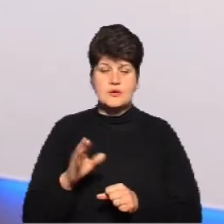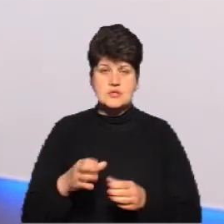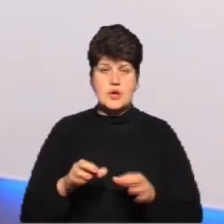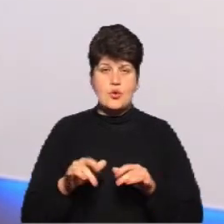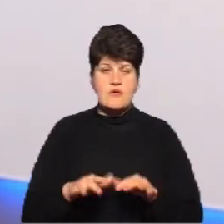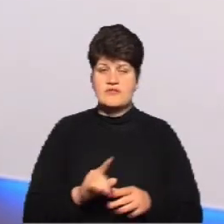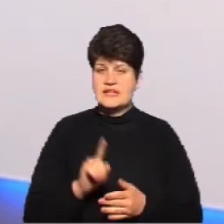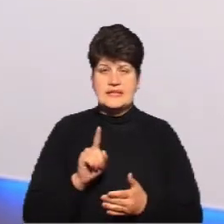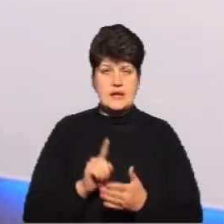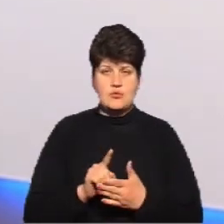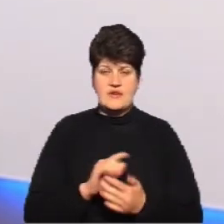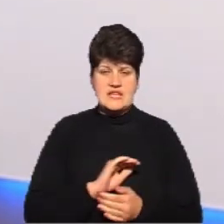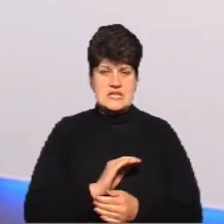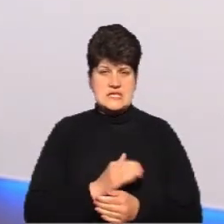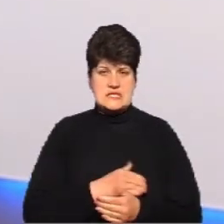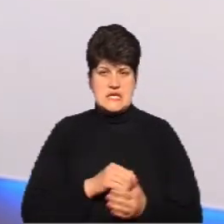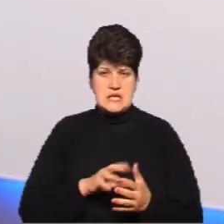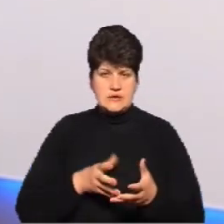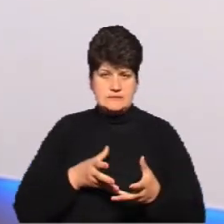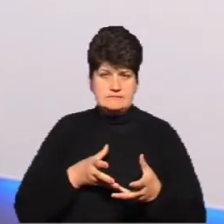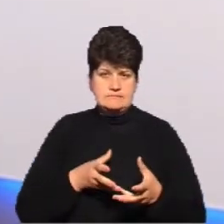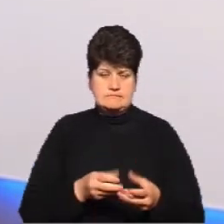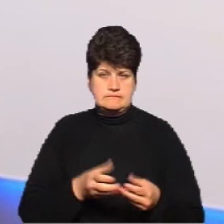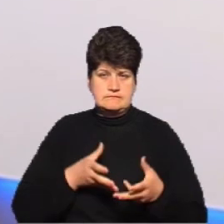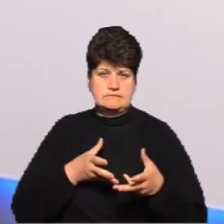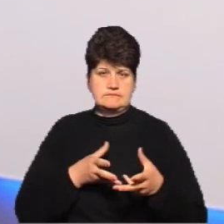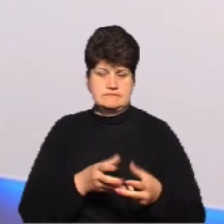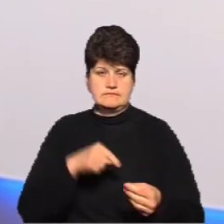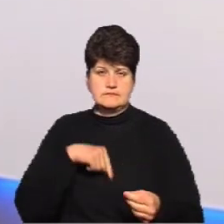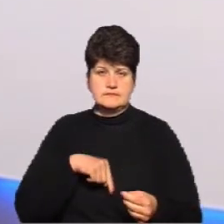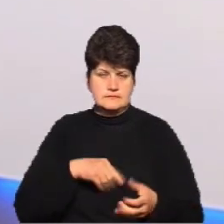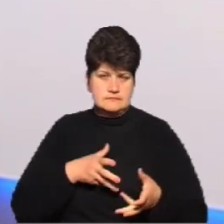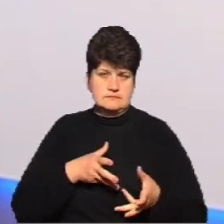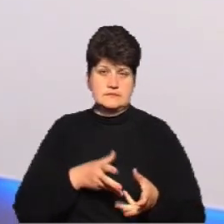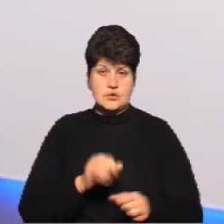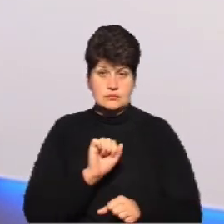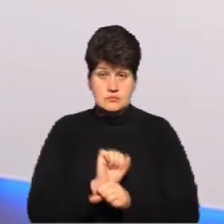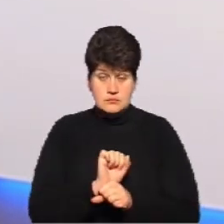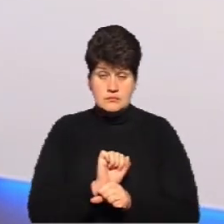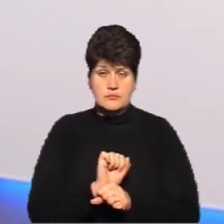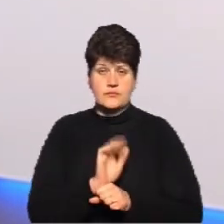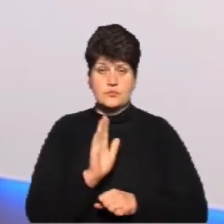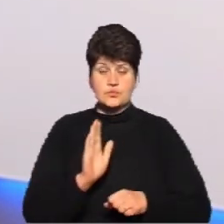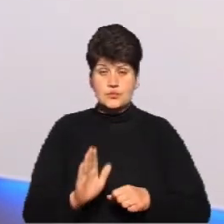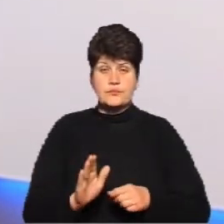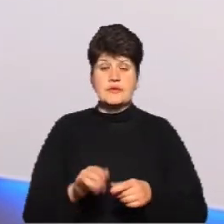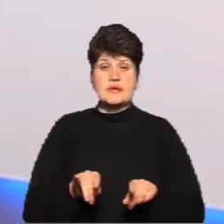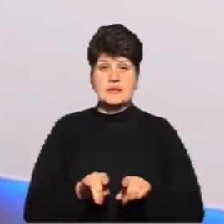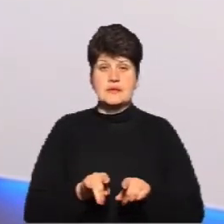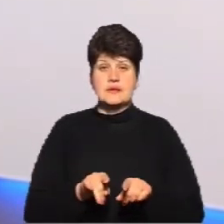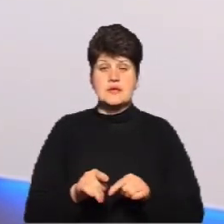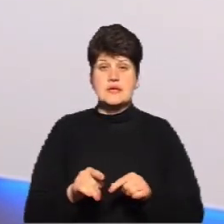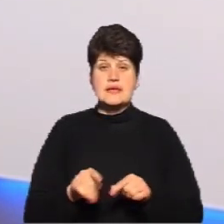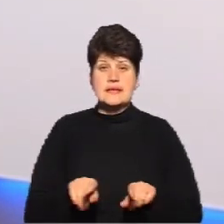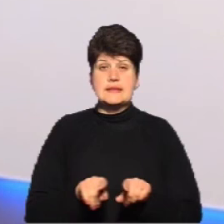так сильно давити і оцей психологічний тиск також припинити, тобто буде певне регулювання також через Нацбанк. Також